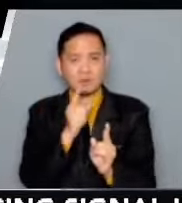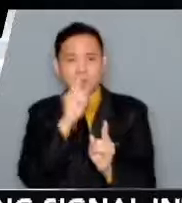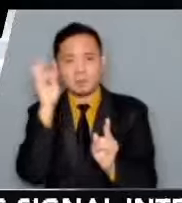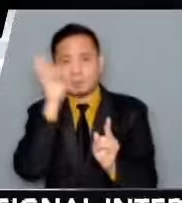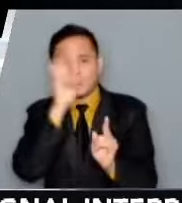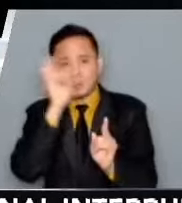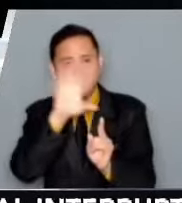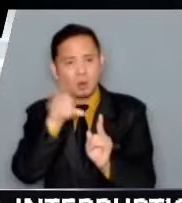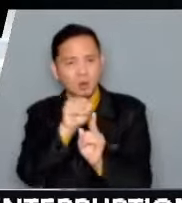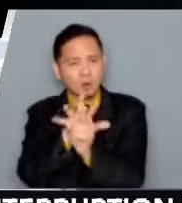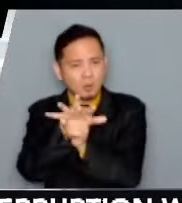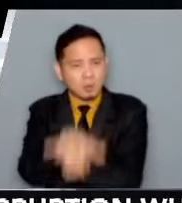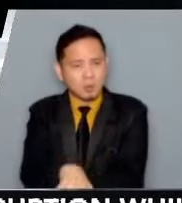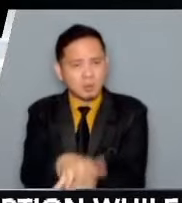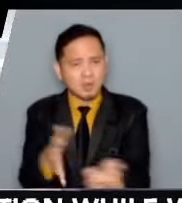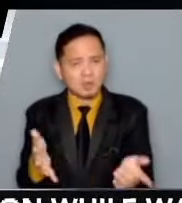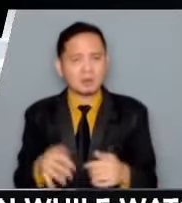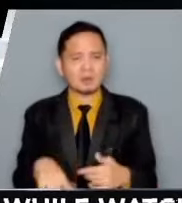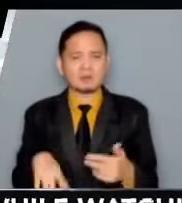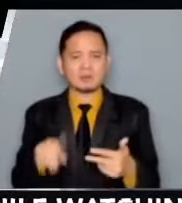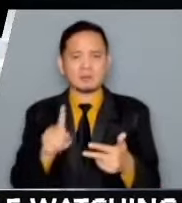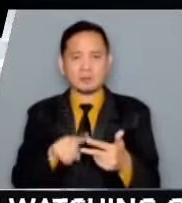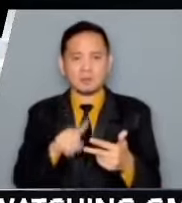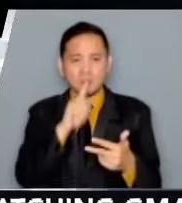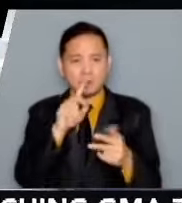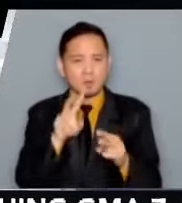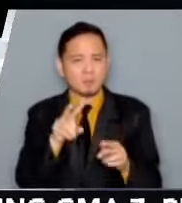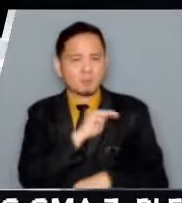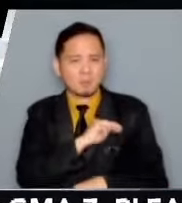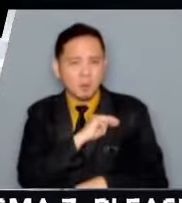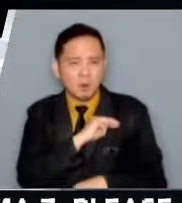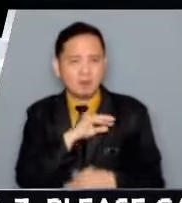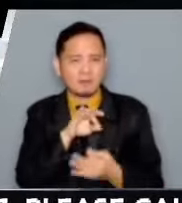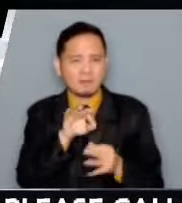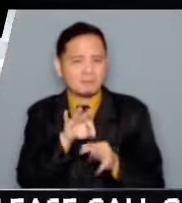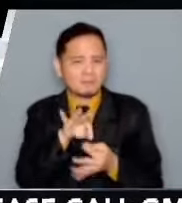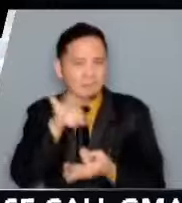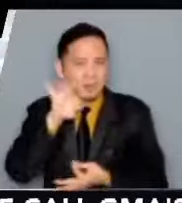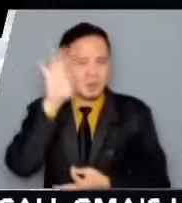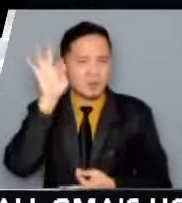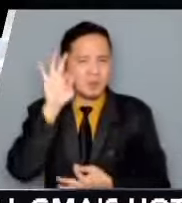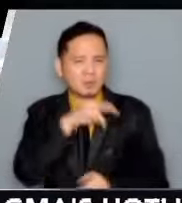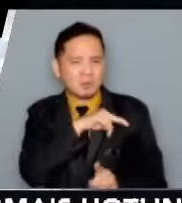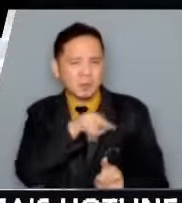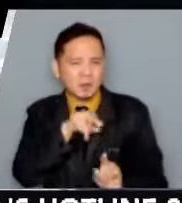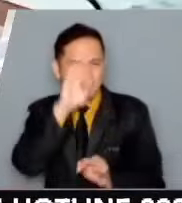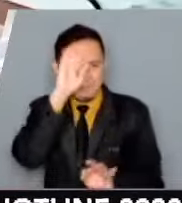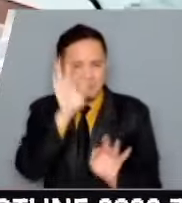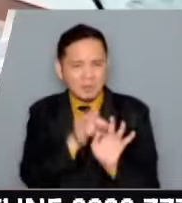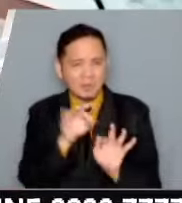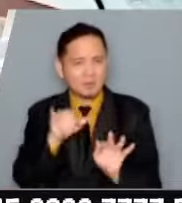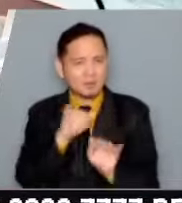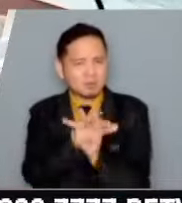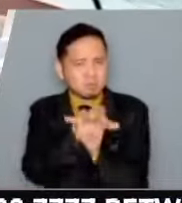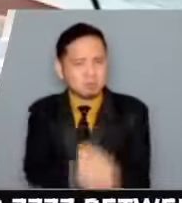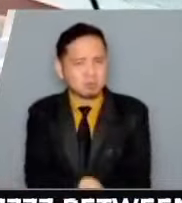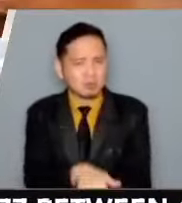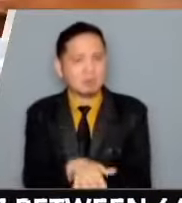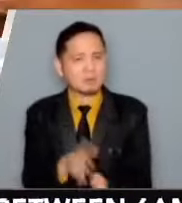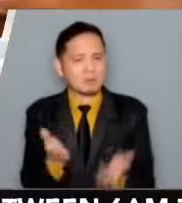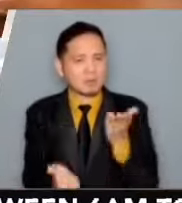Uh values moral and spiritual matters baka they may be in danger sabi ng isang